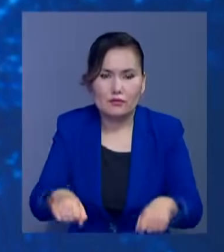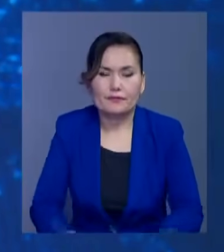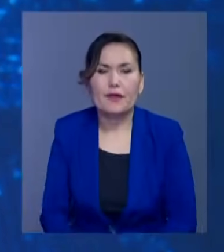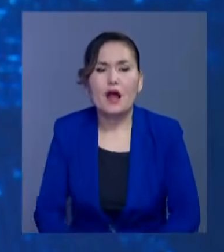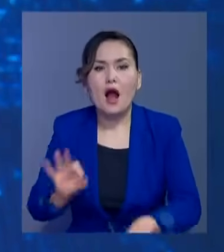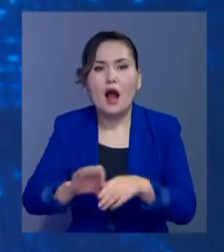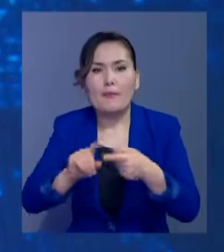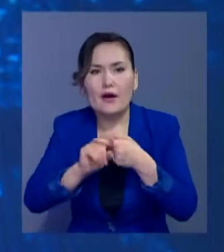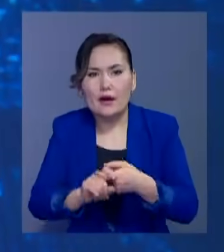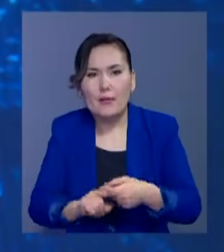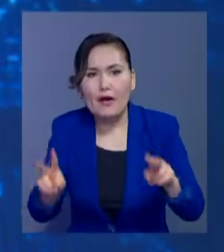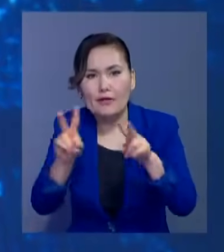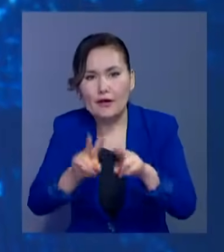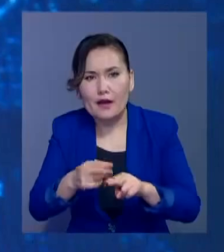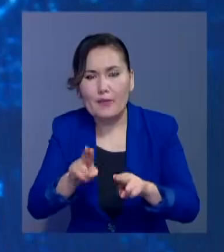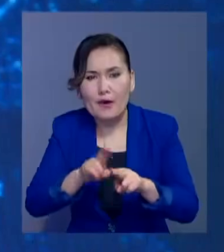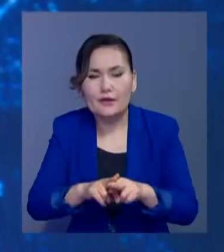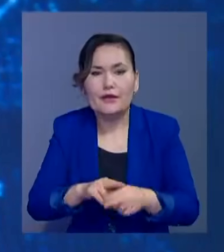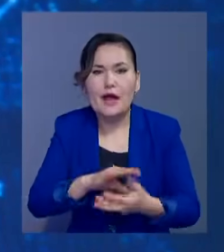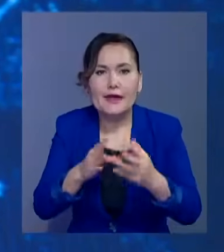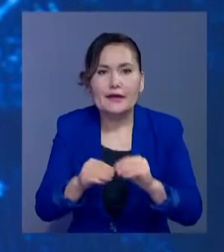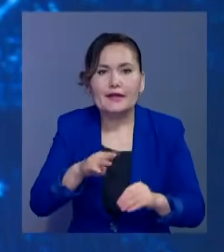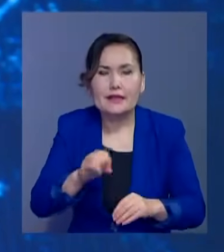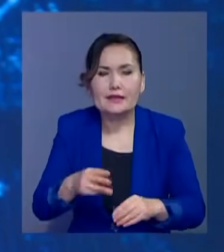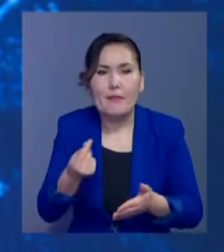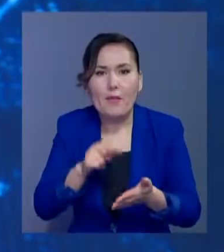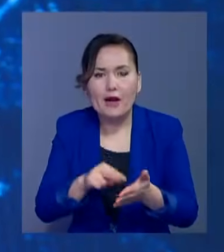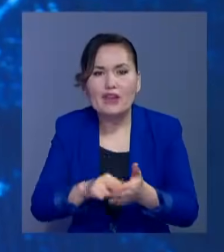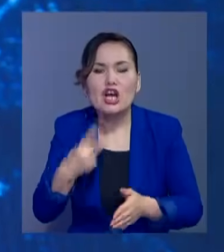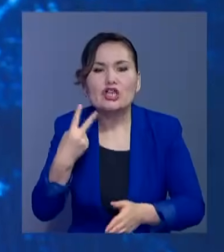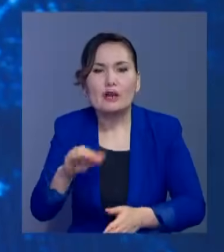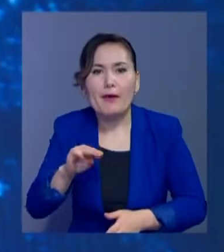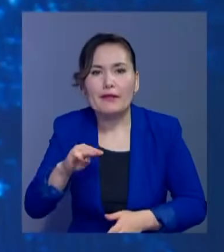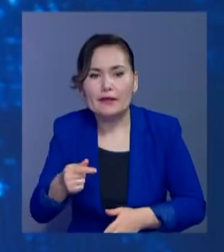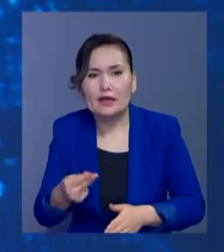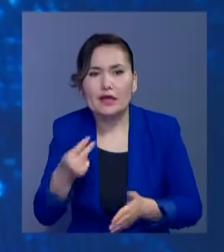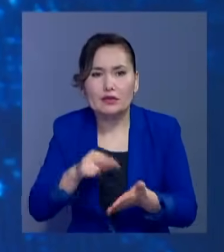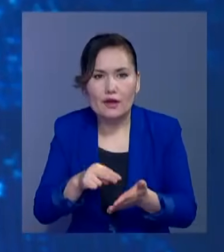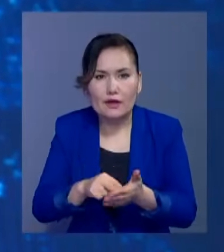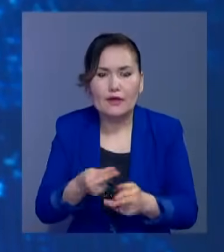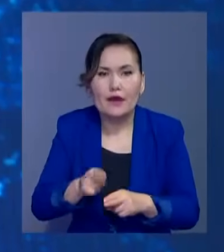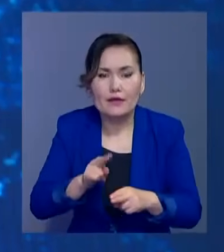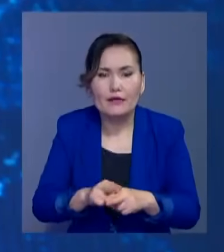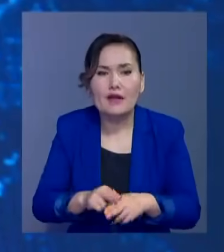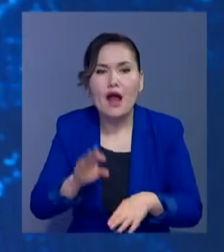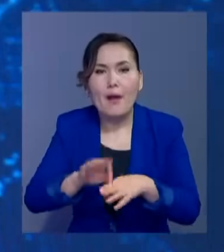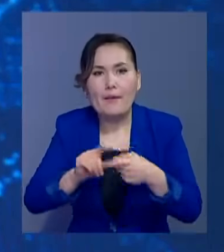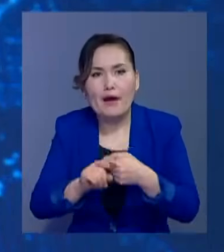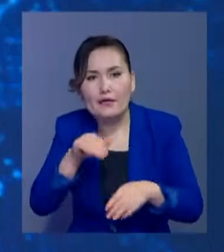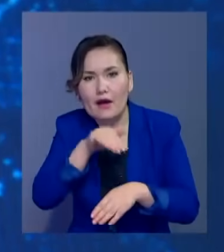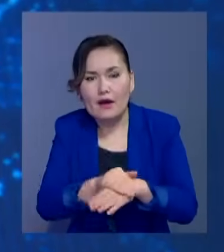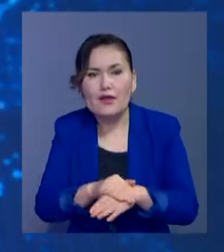Коронавирусқа тексеретін полимеразды тізбекті реакция тестінің бағасы 20 000 теңгеге жуық. Анығын